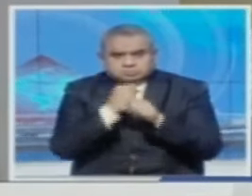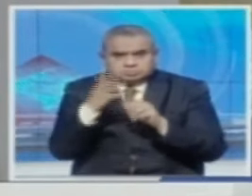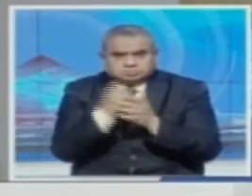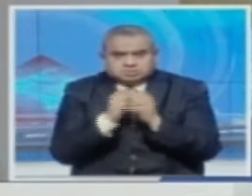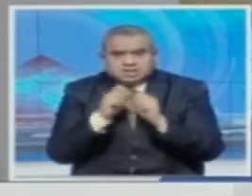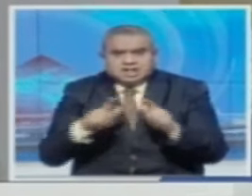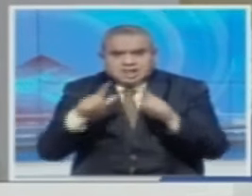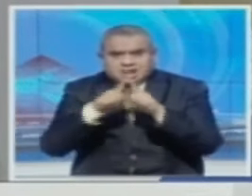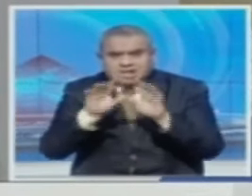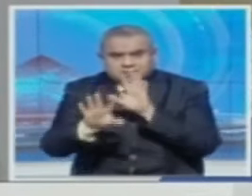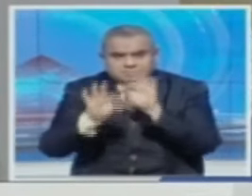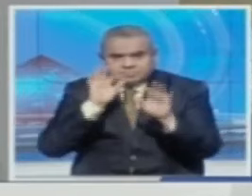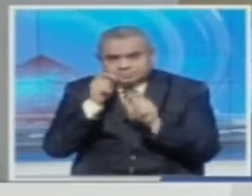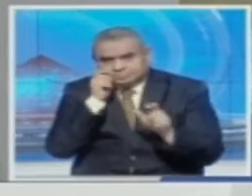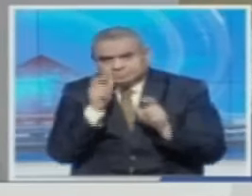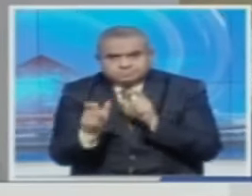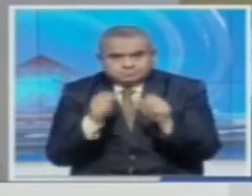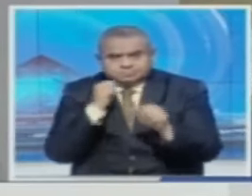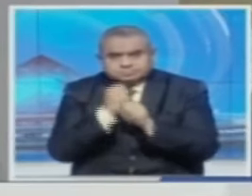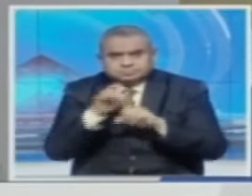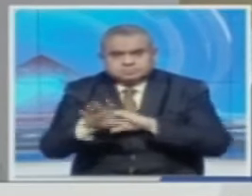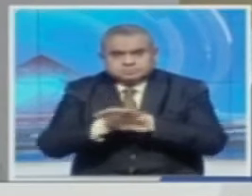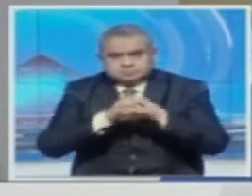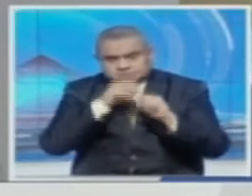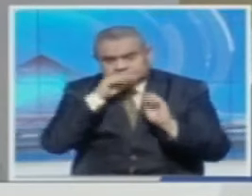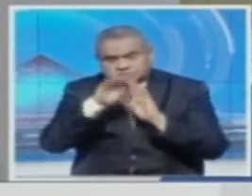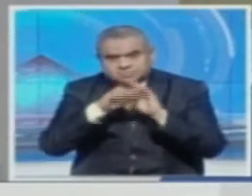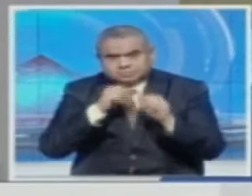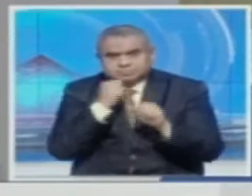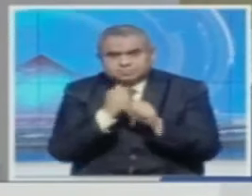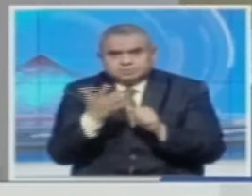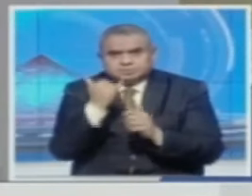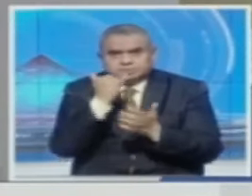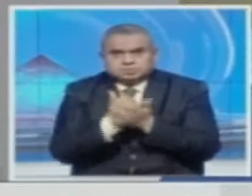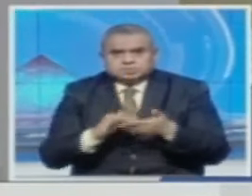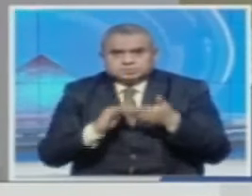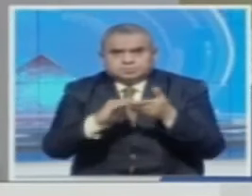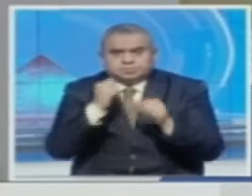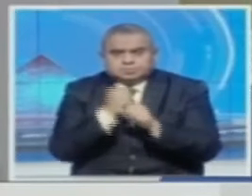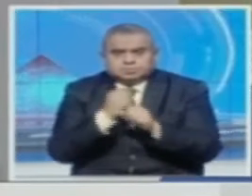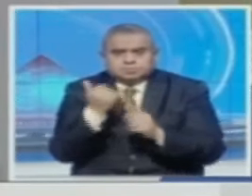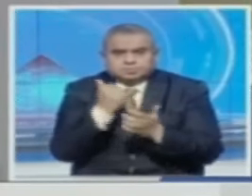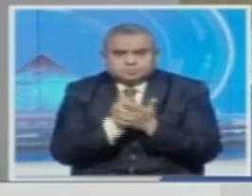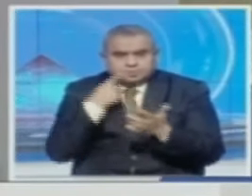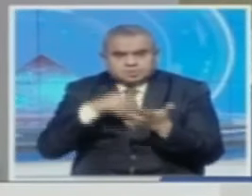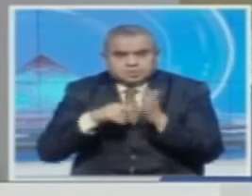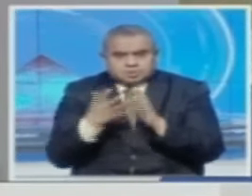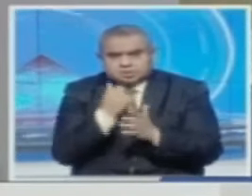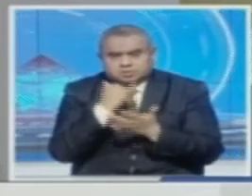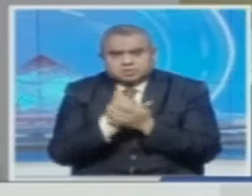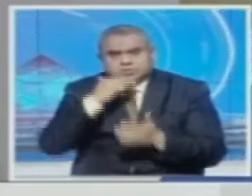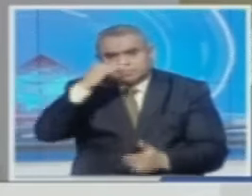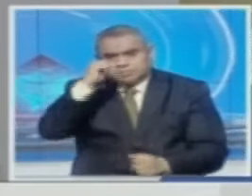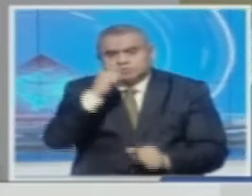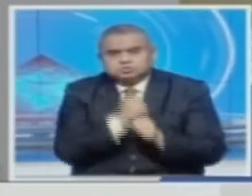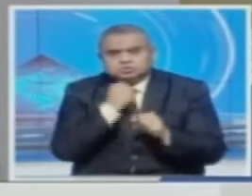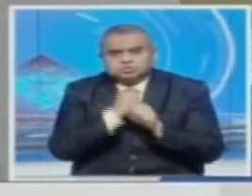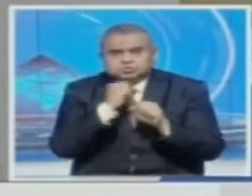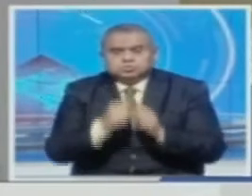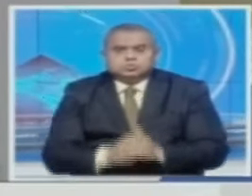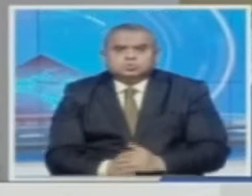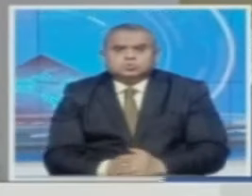الأحزاب ومراقبتها. نعم محمد. وحلها إذا ما اعترضت على أو لم تتوافق مع مجريات القائد.